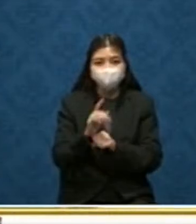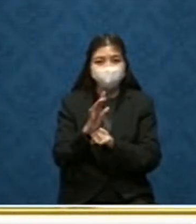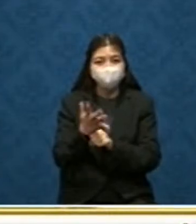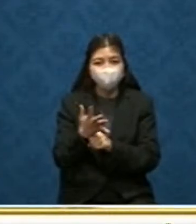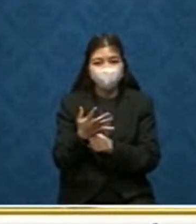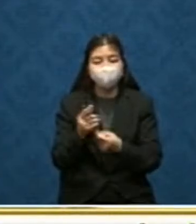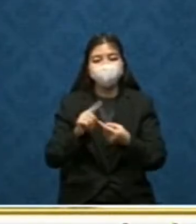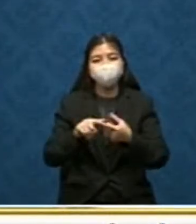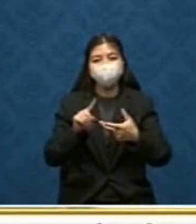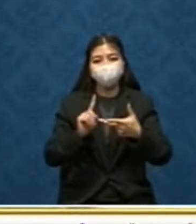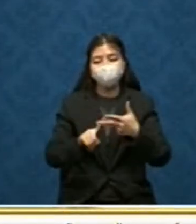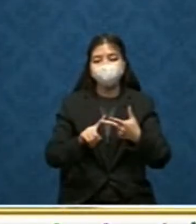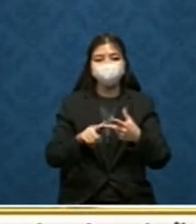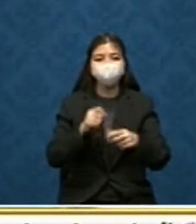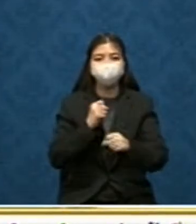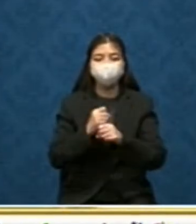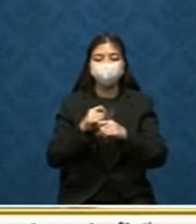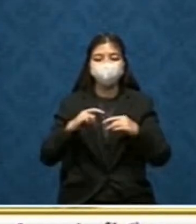ยาสบติด